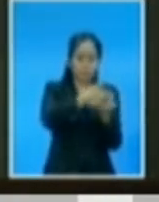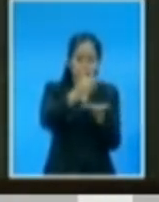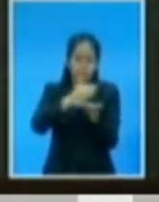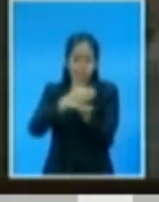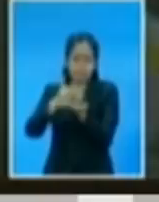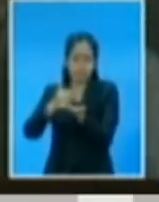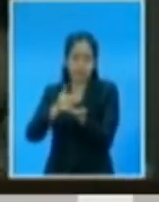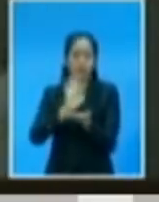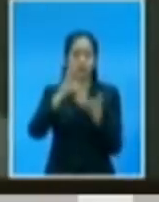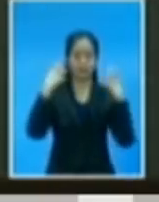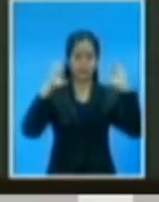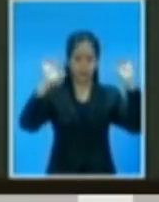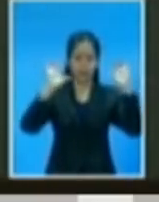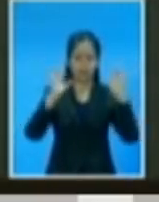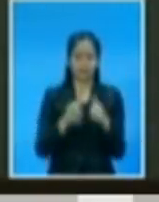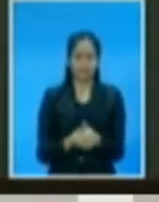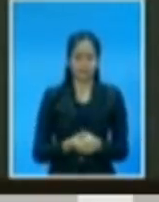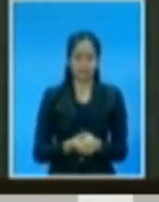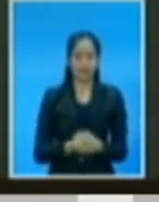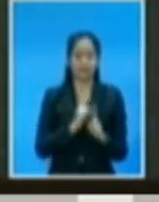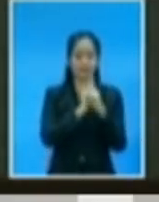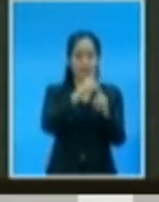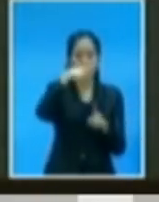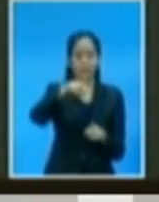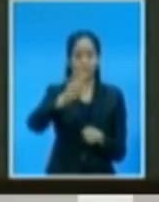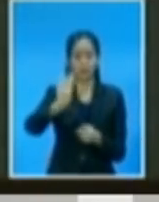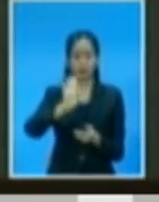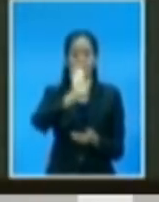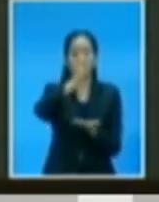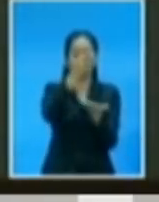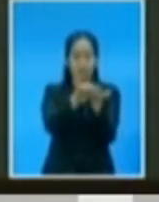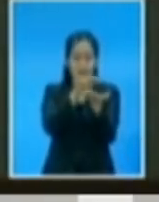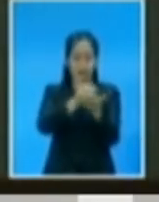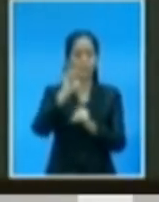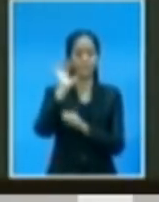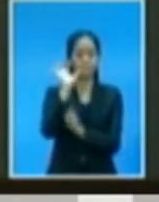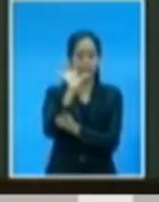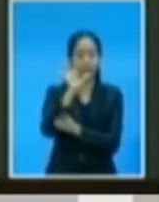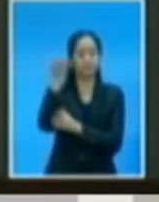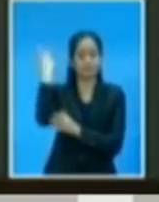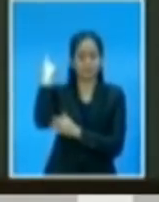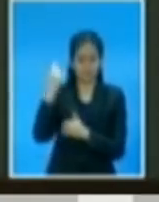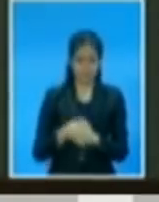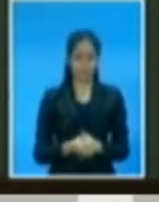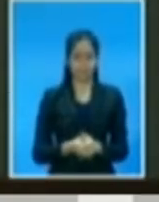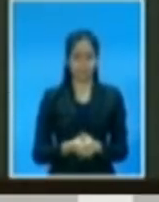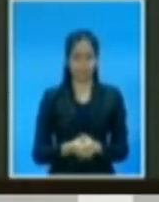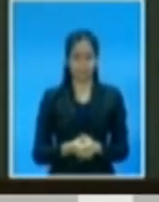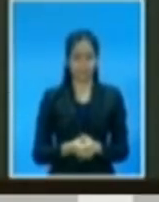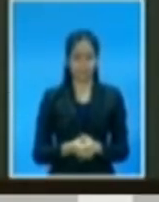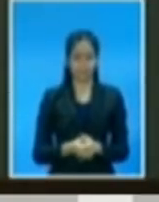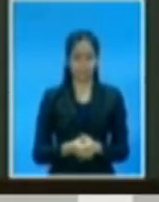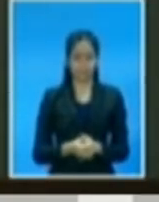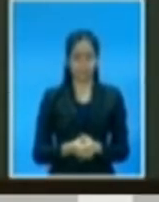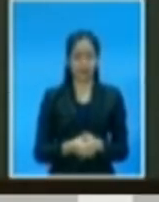2.9 ล้านเพราะนั้นก็กองทัพได้มากกว่าหน่อยนึง ครับ ก็โอเคอาจจะไม่ได้เยอะแต่ก็โดยเฉลี่ยแล้วมากกว่า แต่ว่าในร